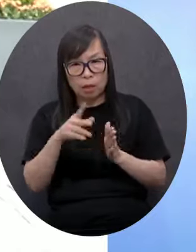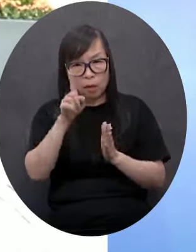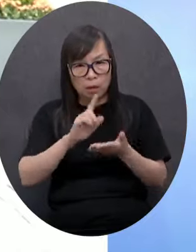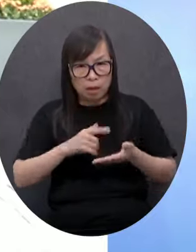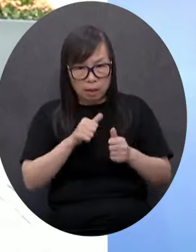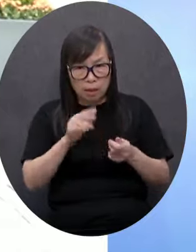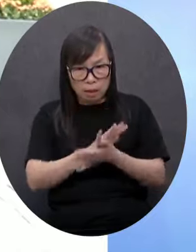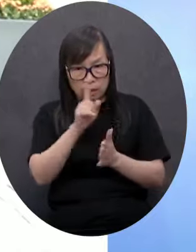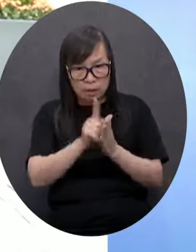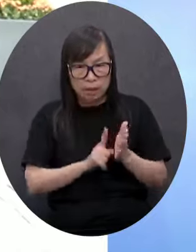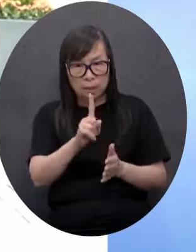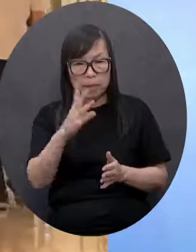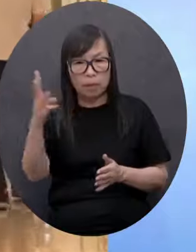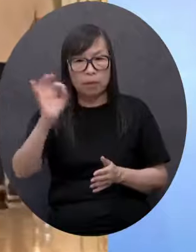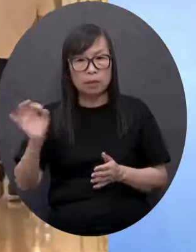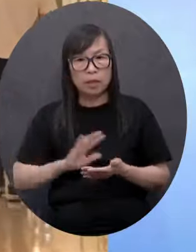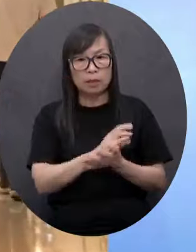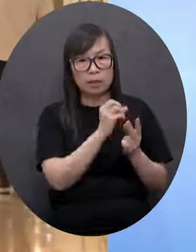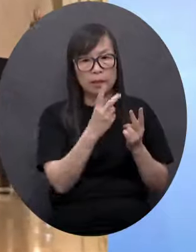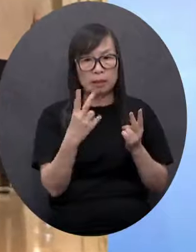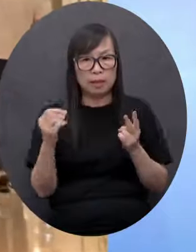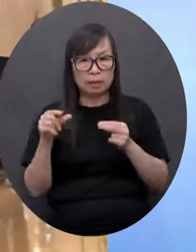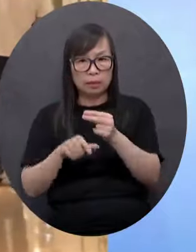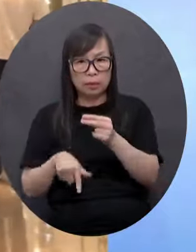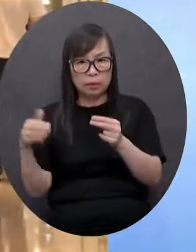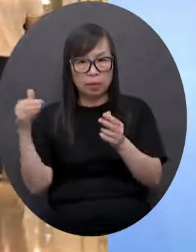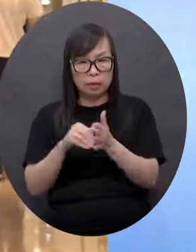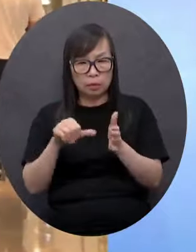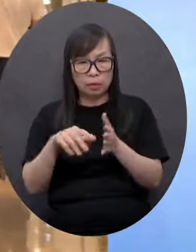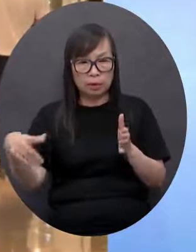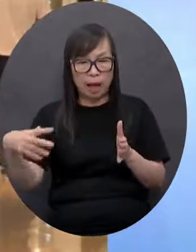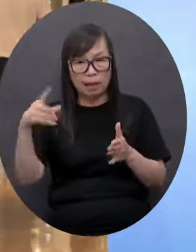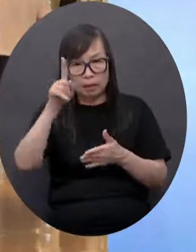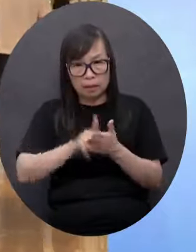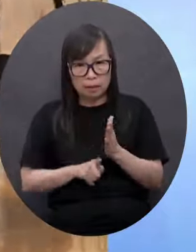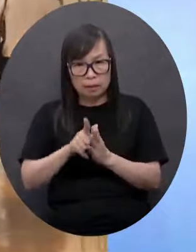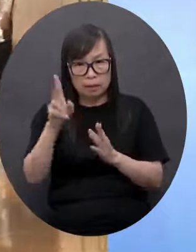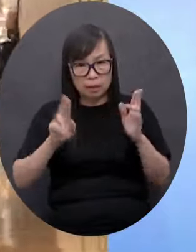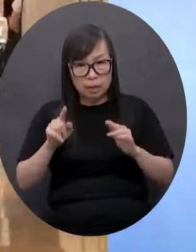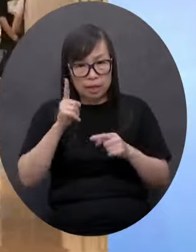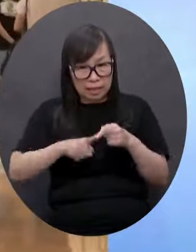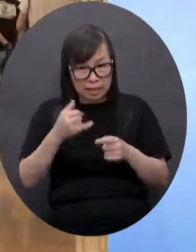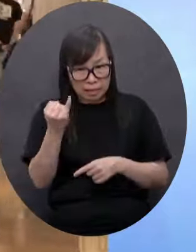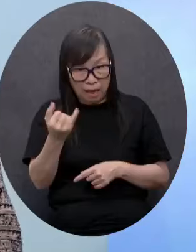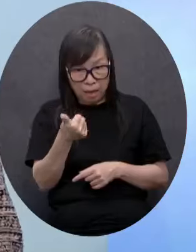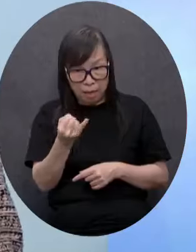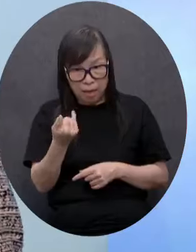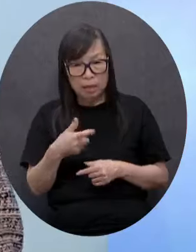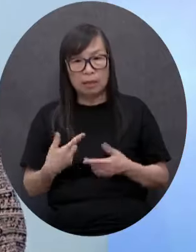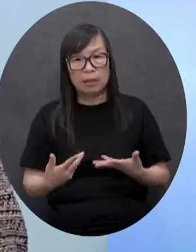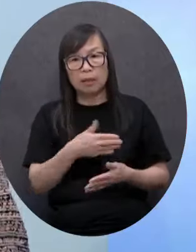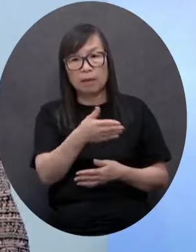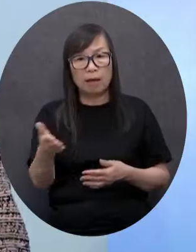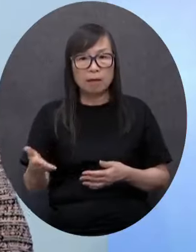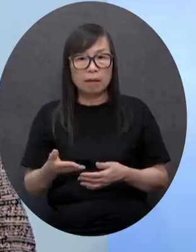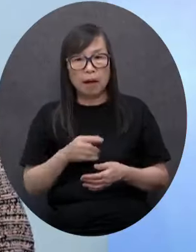过14%，是2020年七月以来的最大跌幅。市道是否真的这么差呢？ 其实大家都